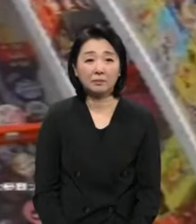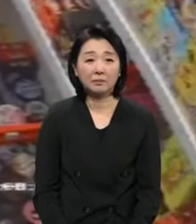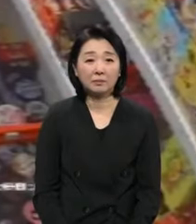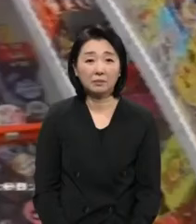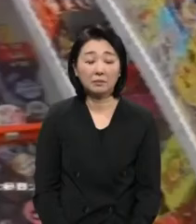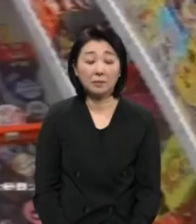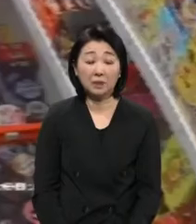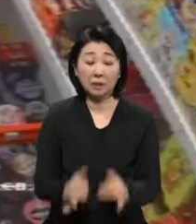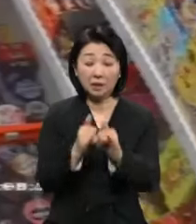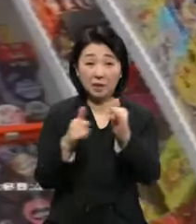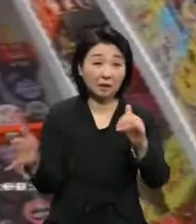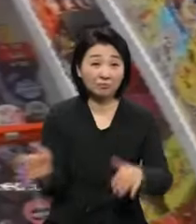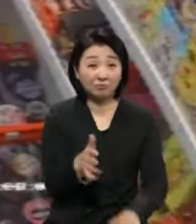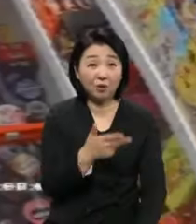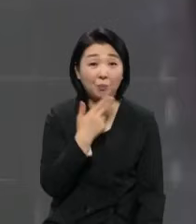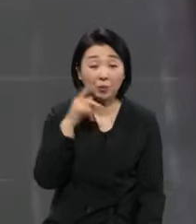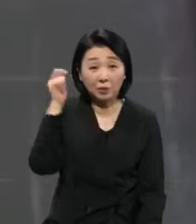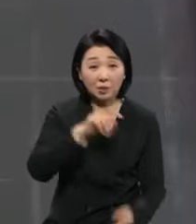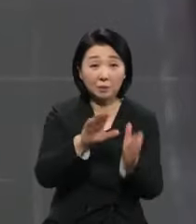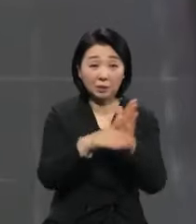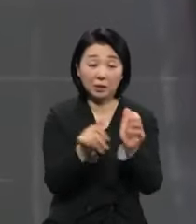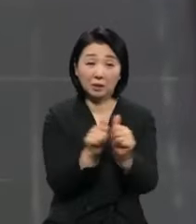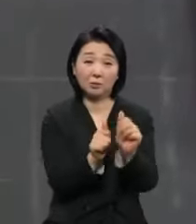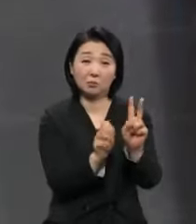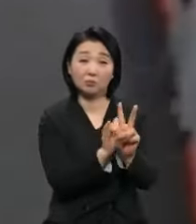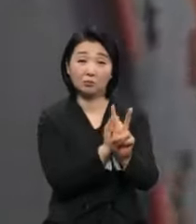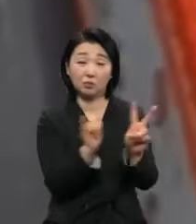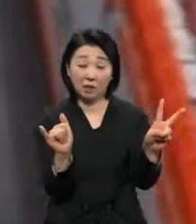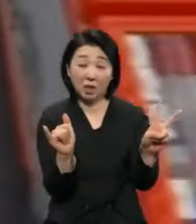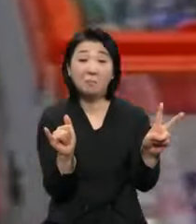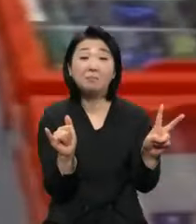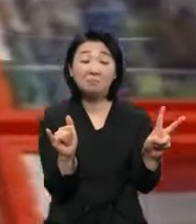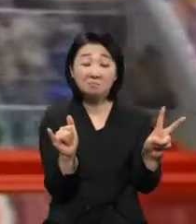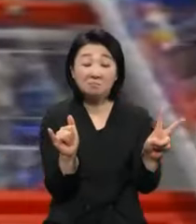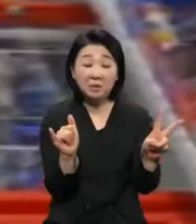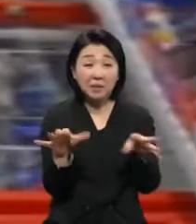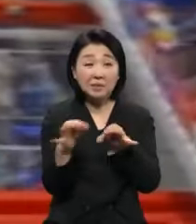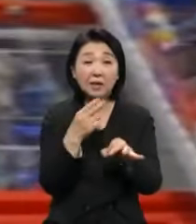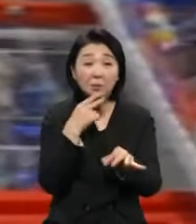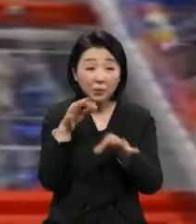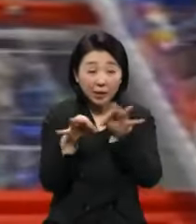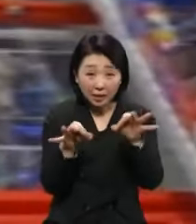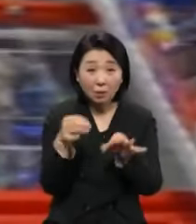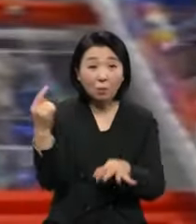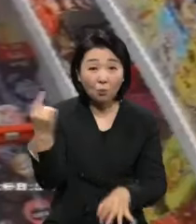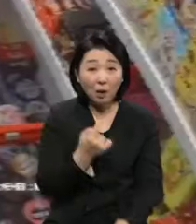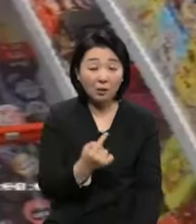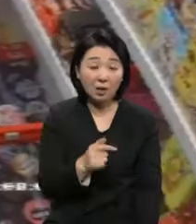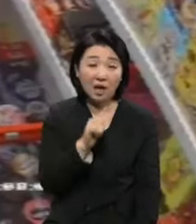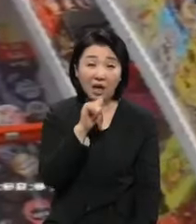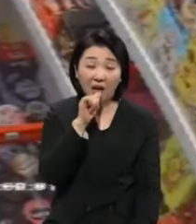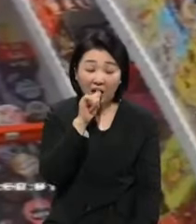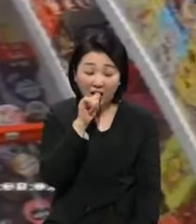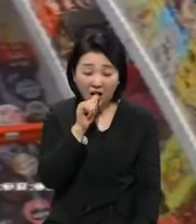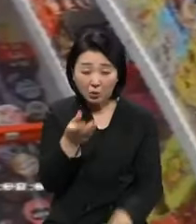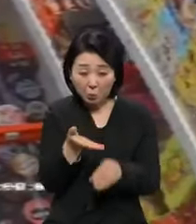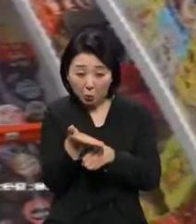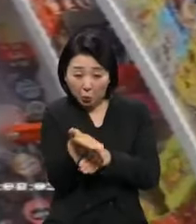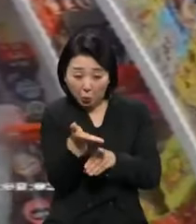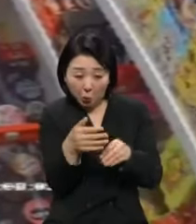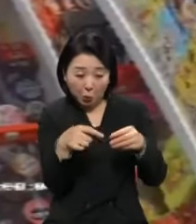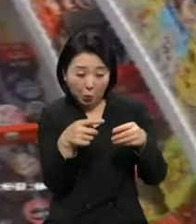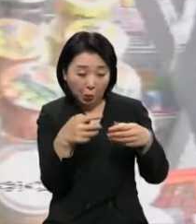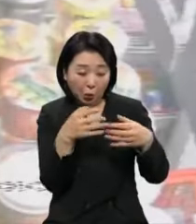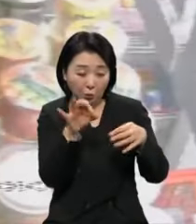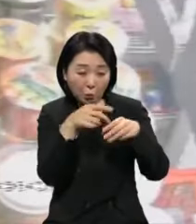인적이 드문 새벽 시간, 남성 두 명이 무인으로 운영되는 식료품 가게로 들어섭니다. 동전 및 지폐 투입구로 연결된 돈통을